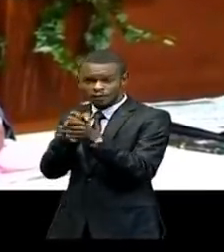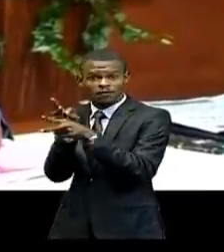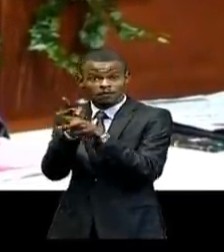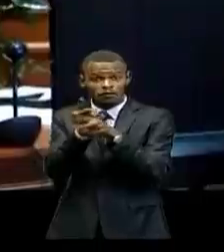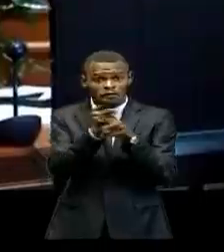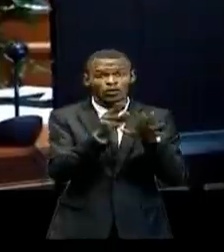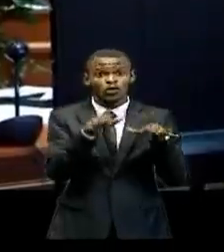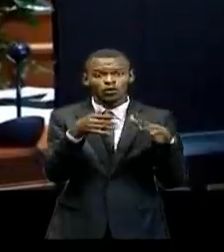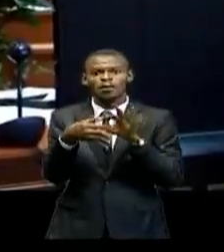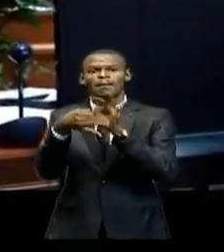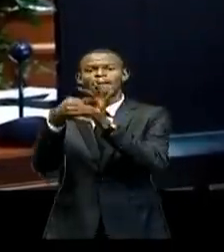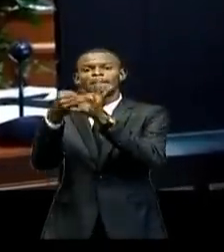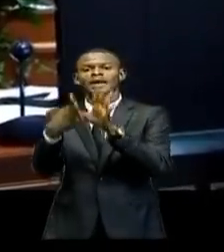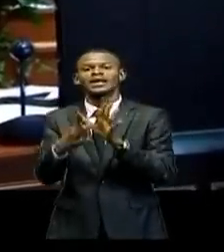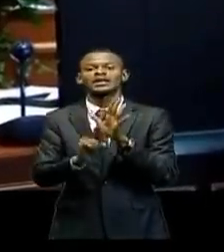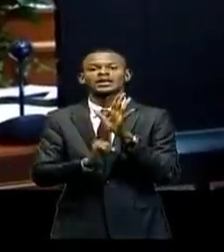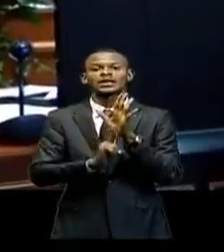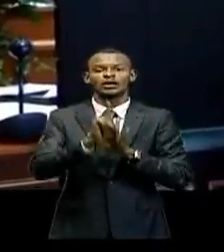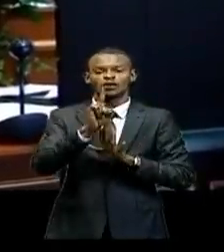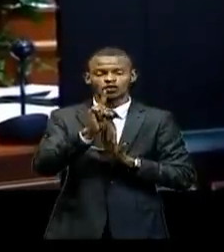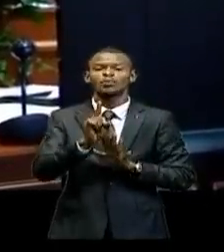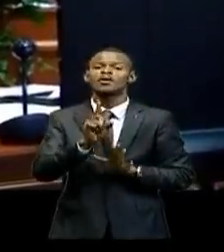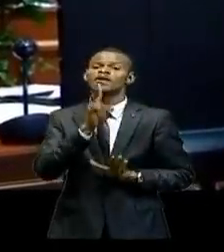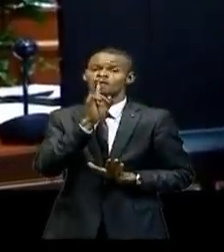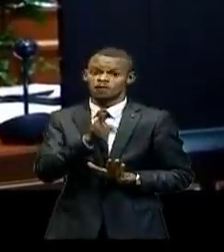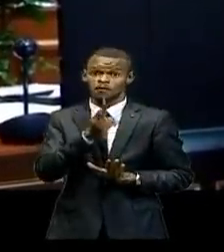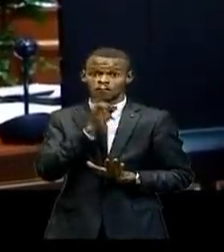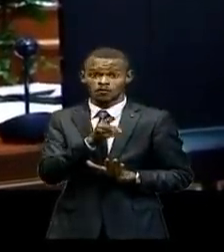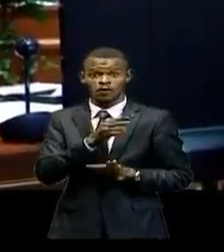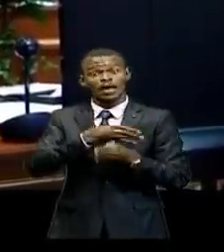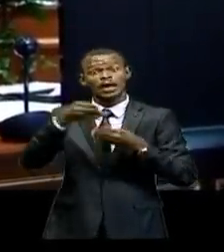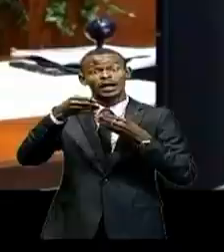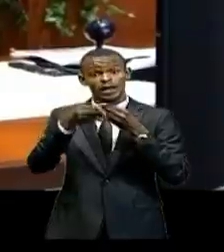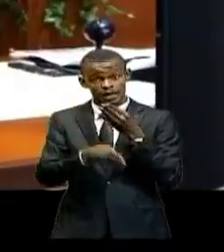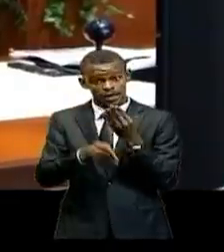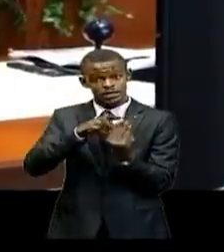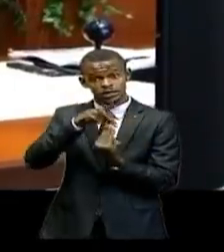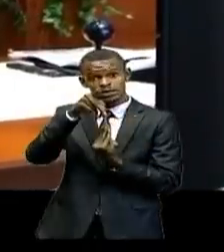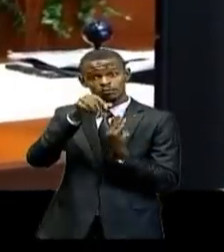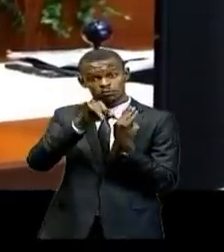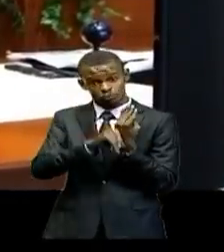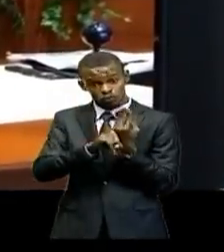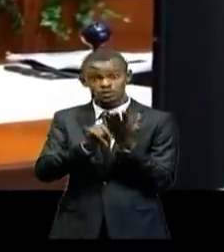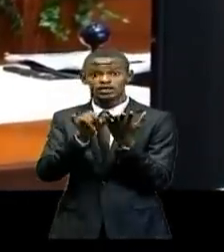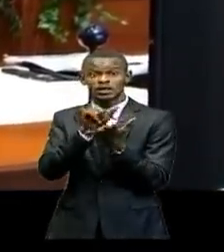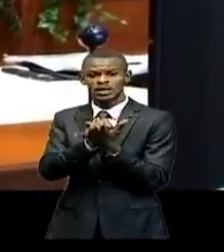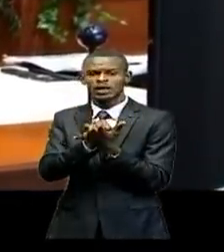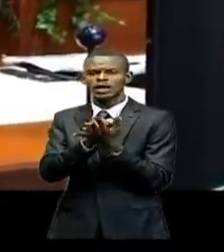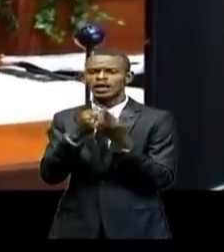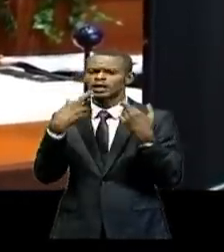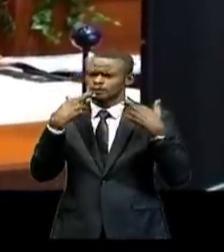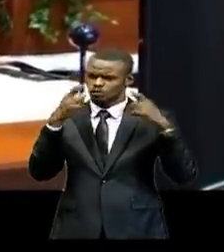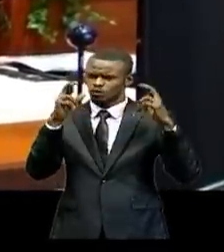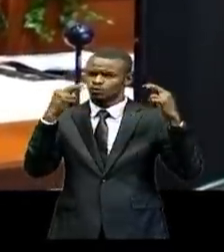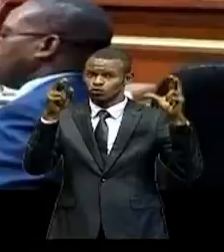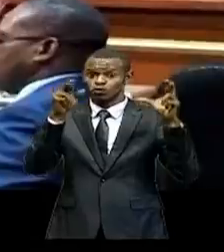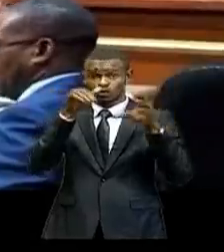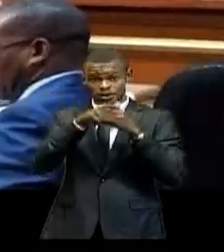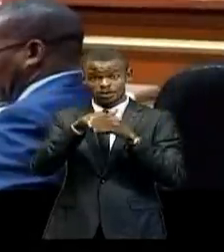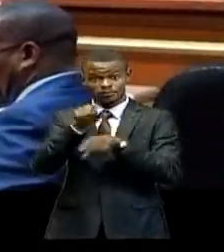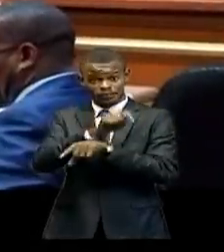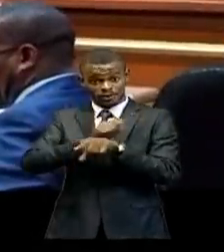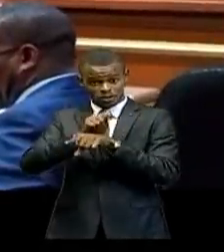développement afin que celles-ci contribuent à la réalisation de ce projet ambitieux au niveau de nos